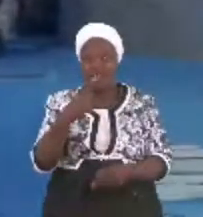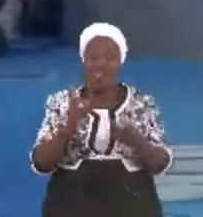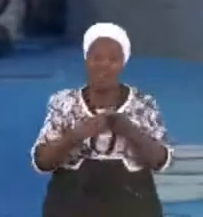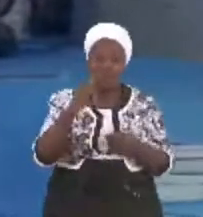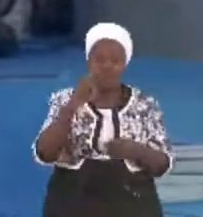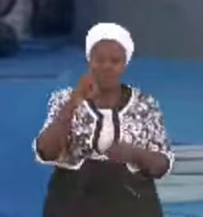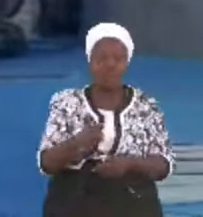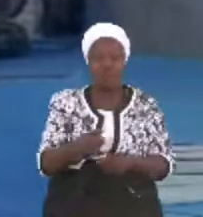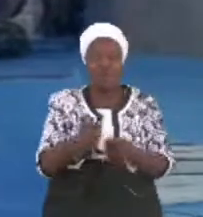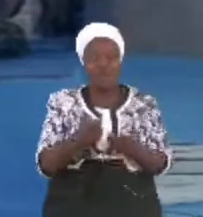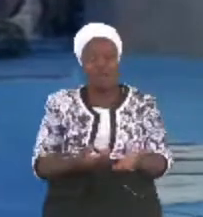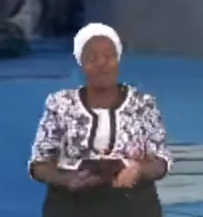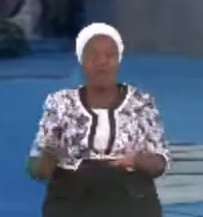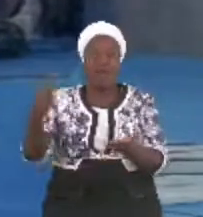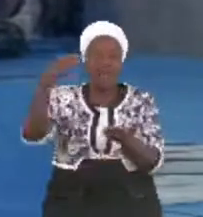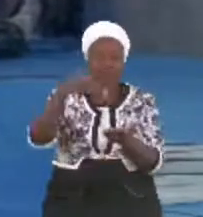te l'ordonne.